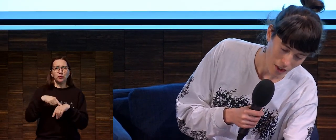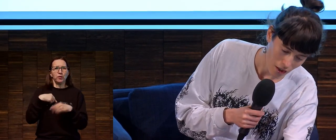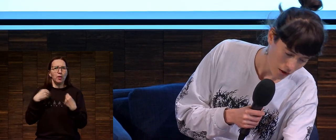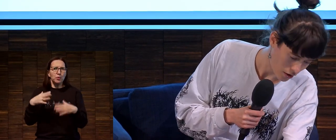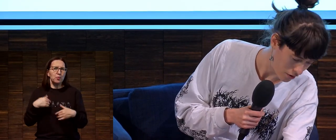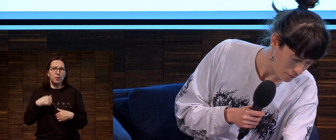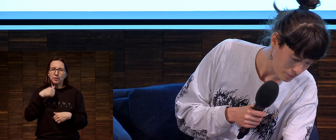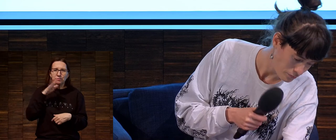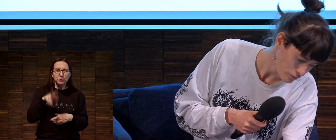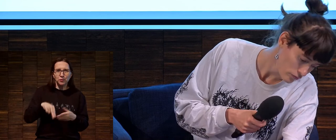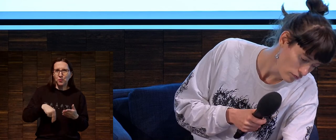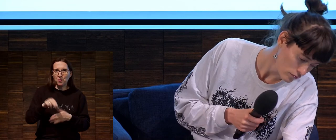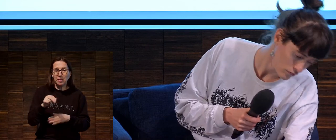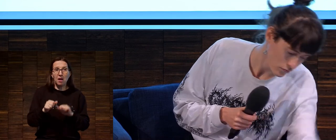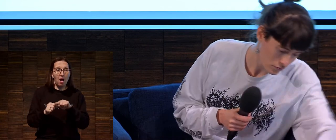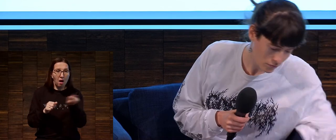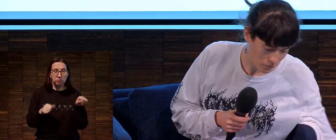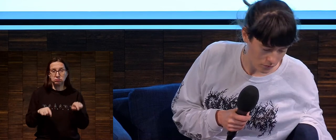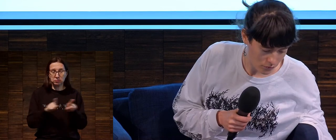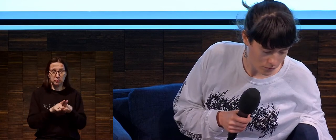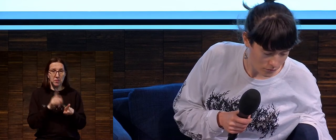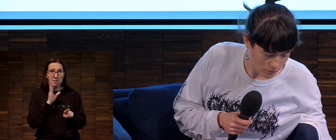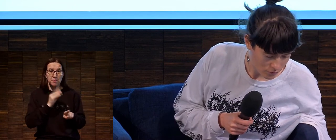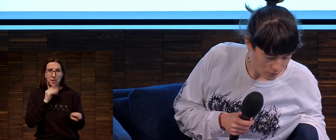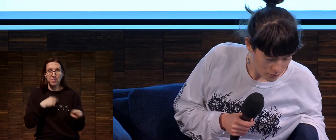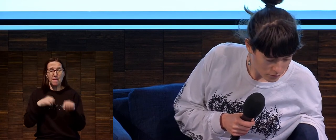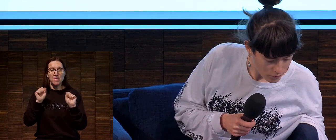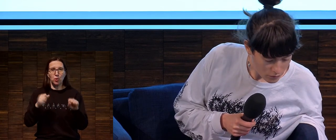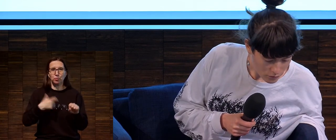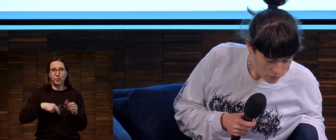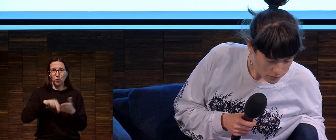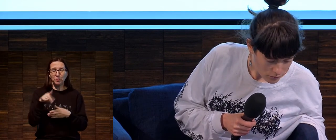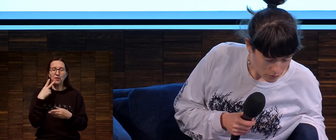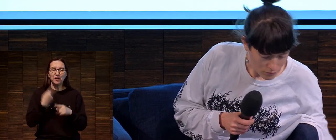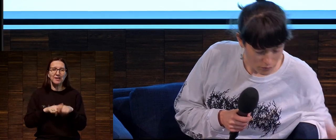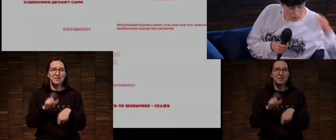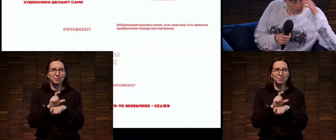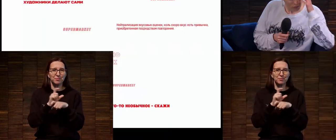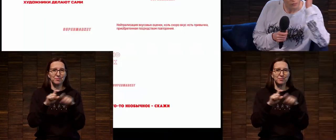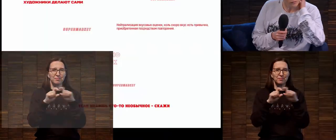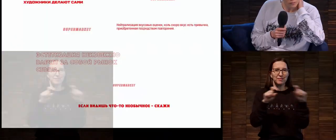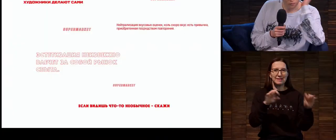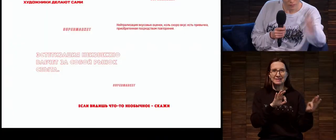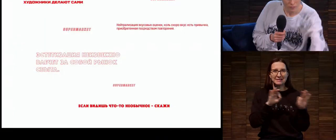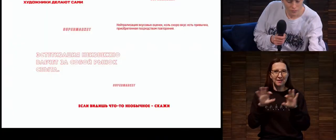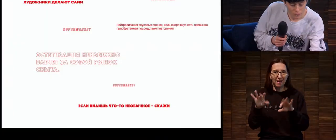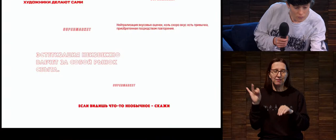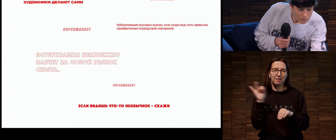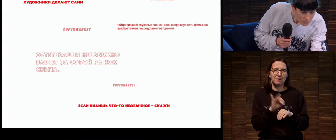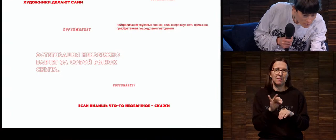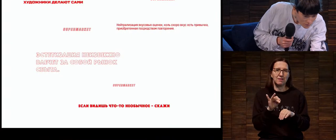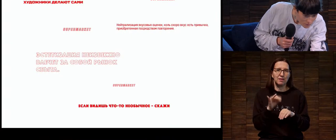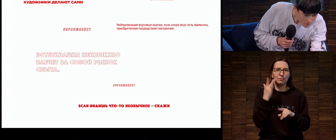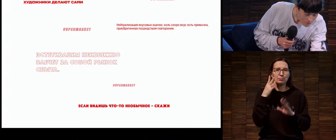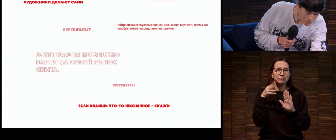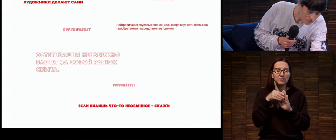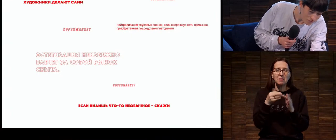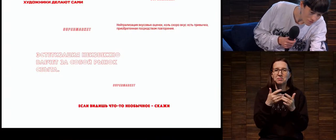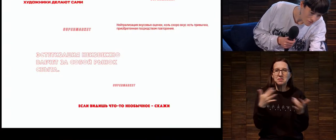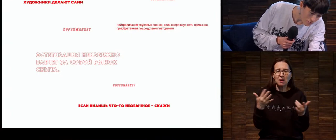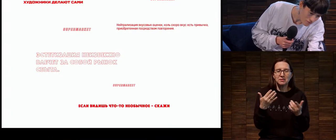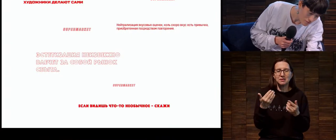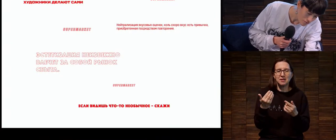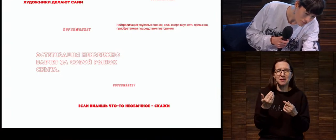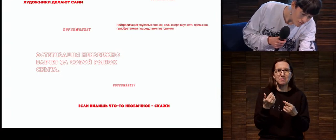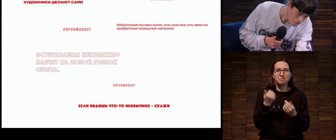супермаркет. Да, вот здесь вы видите цитаты и выдержки из очень разных